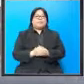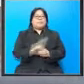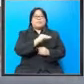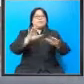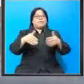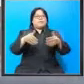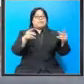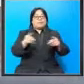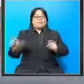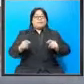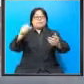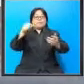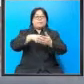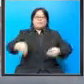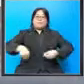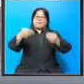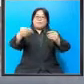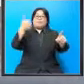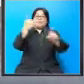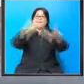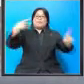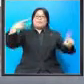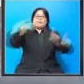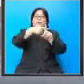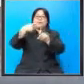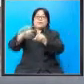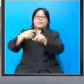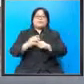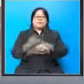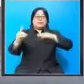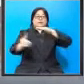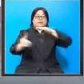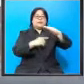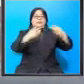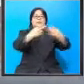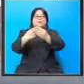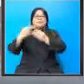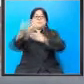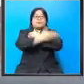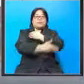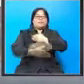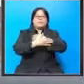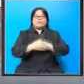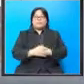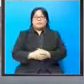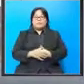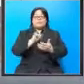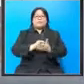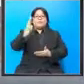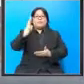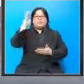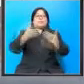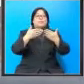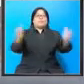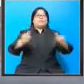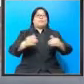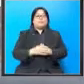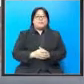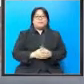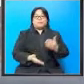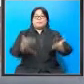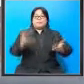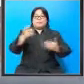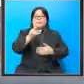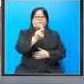sejauhmana gatelan tindakan ini memberikan infaq positif terhadap dasar perpaduan negara TVN yang bakal dilancarkan sama